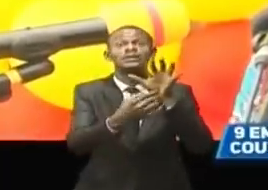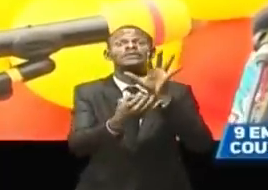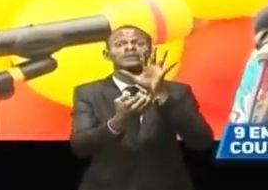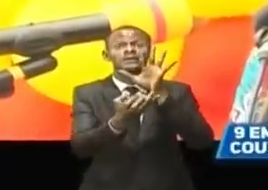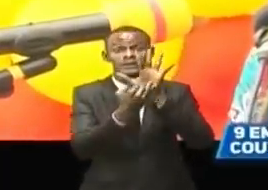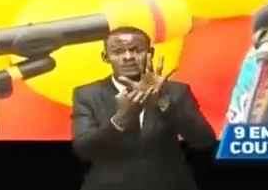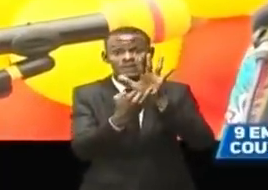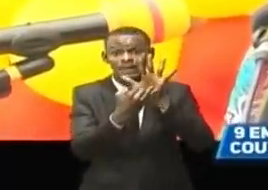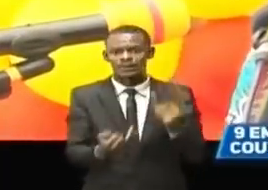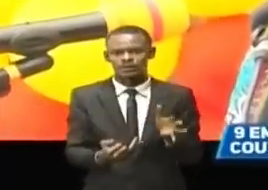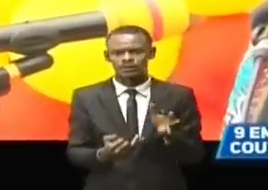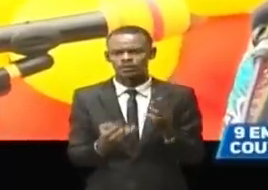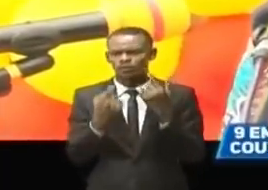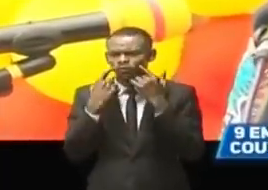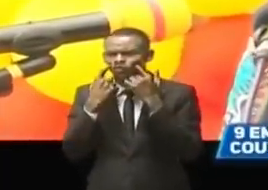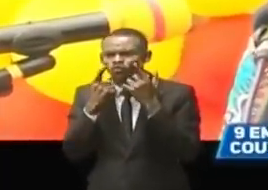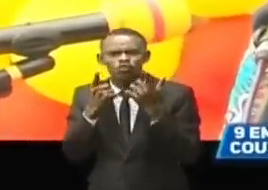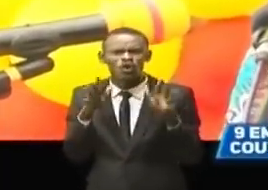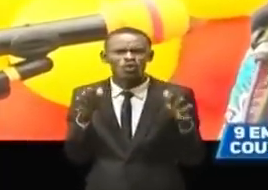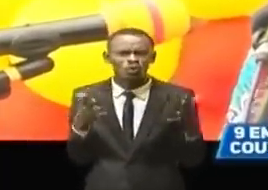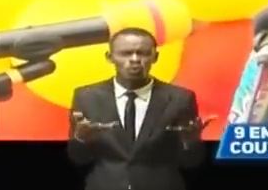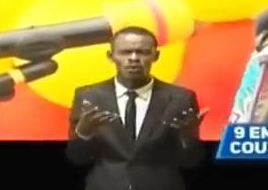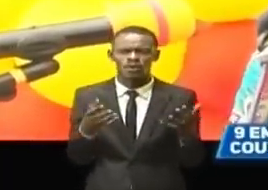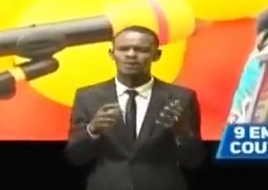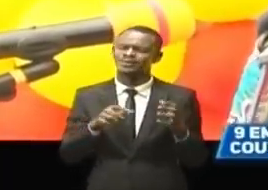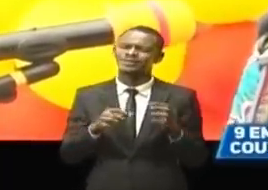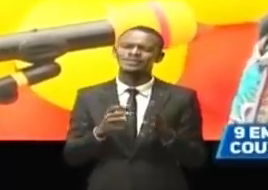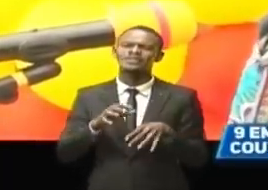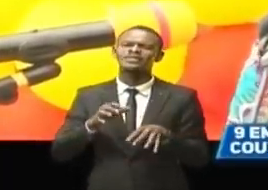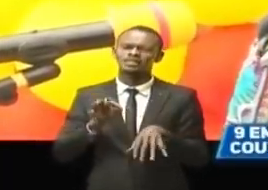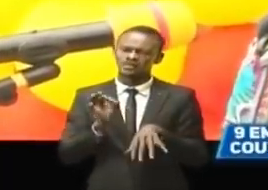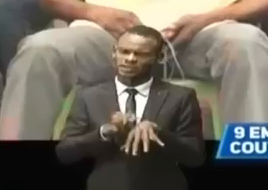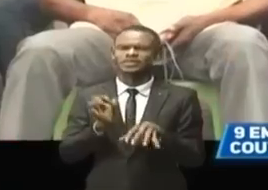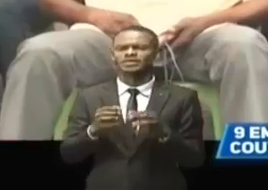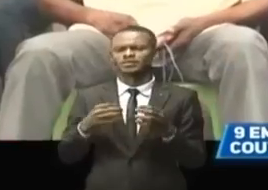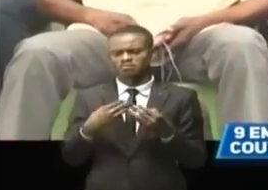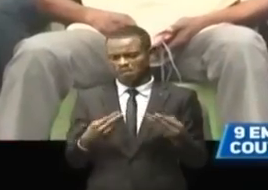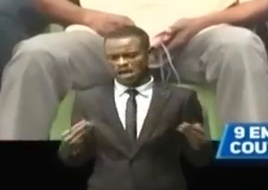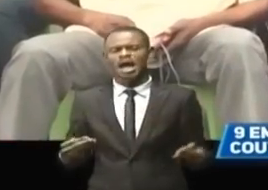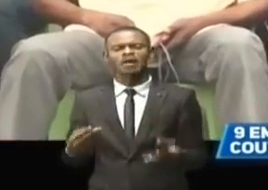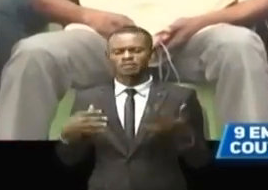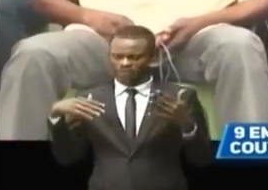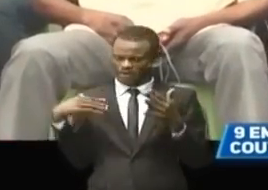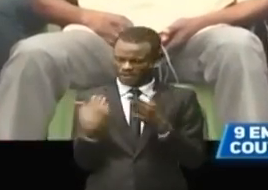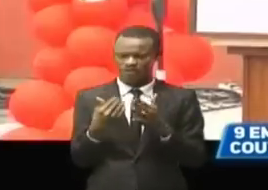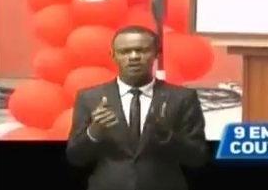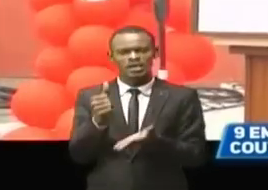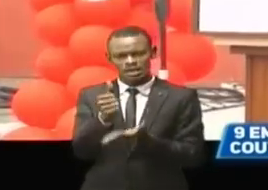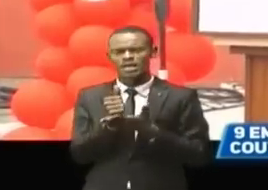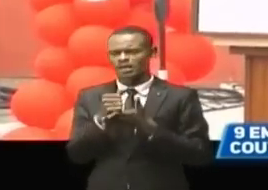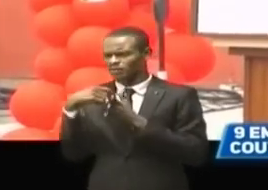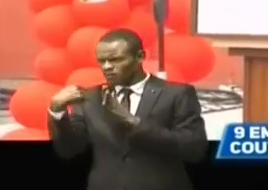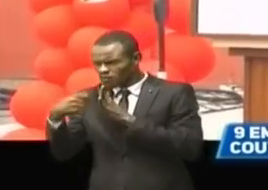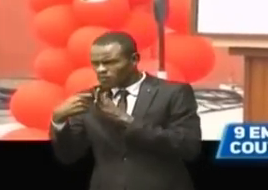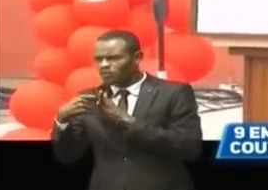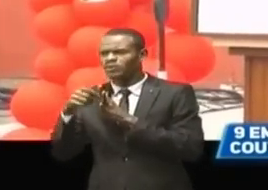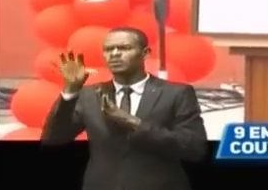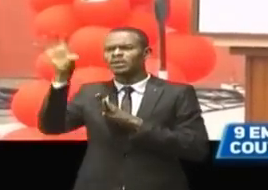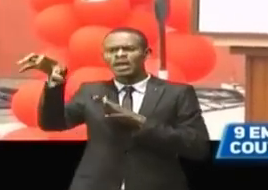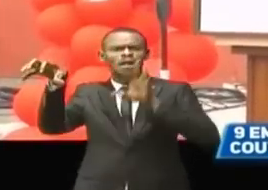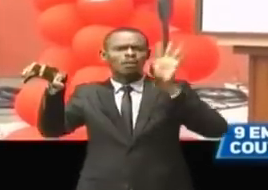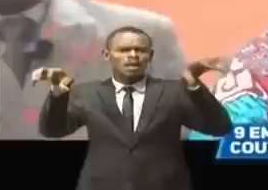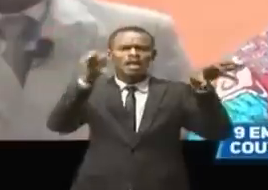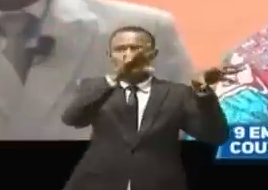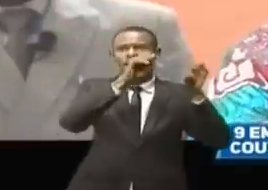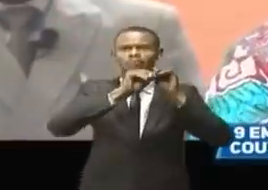matériel, mais aussi la mobilité du personnel rédactionnel et technique. Le directeur du Comité national de jeux de la francophonie